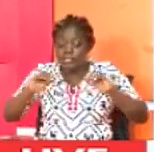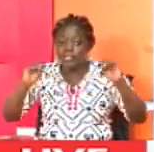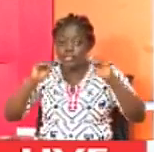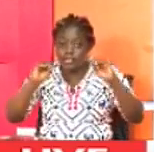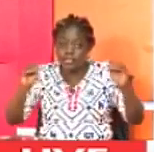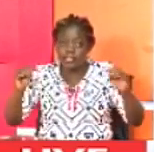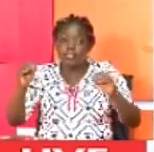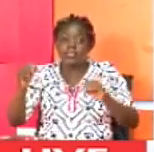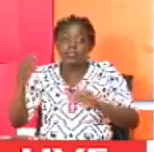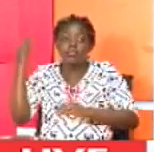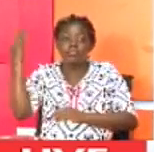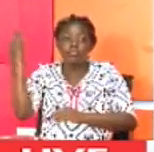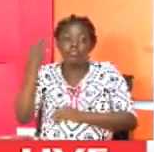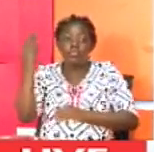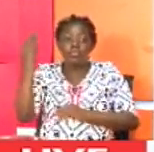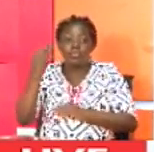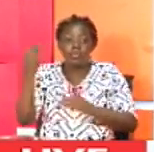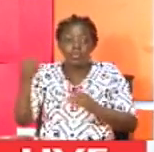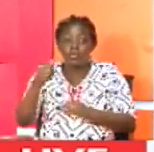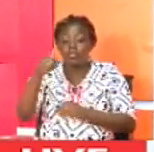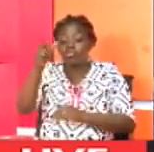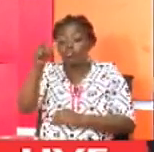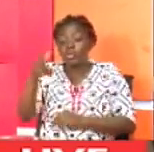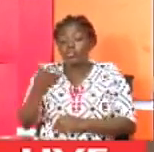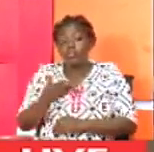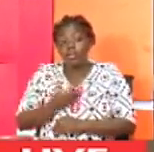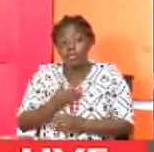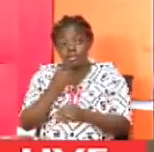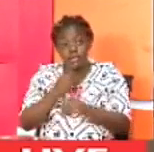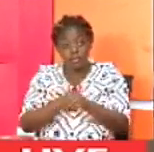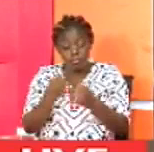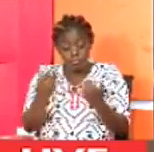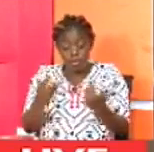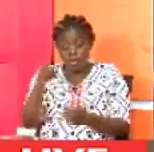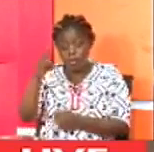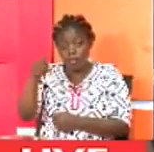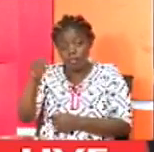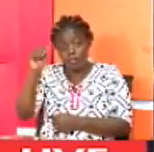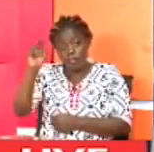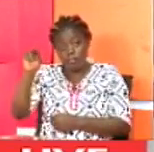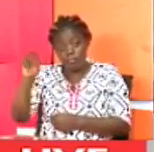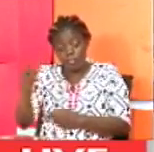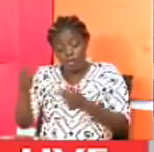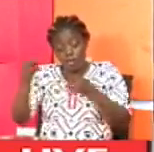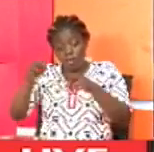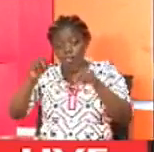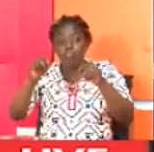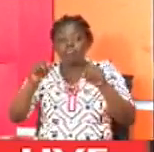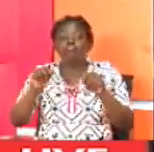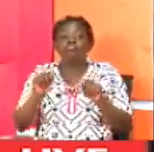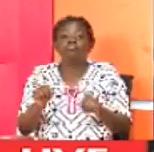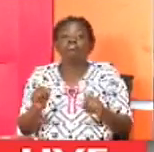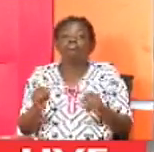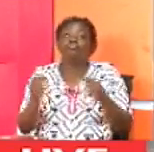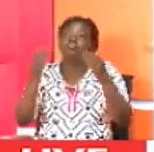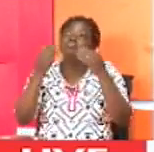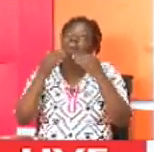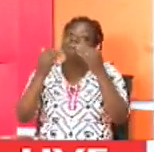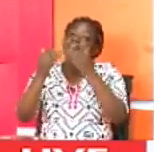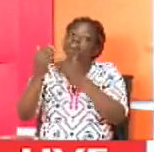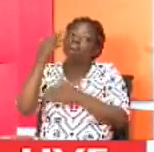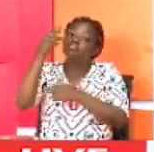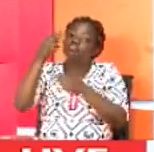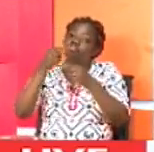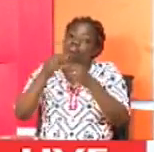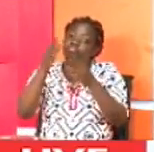enjiri. Buli muntu alina ekiseera kye. Ekiseera kya Paulo Musula bwe kiba nga kituuse leero, tukyebaliza Katonda erinnya